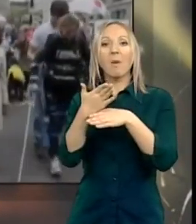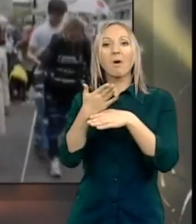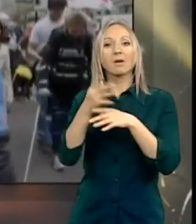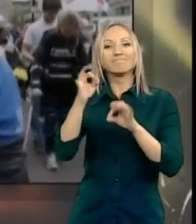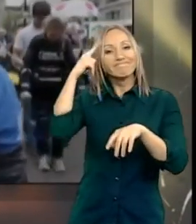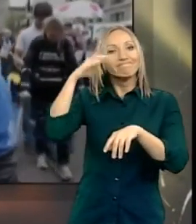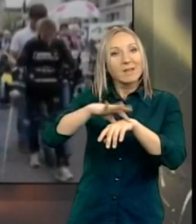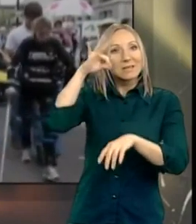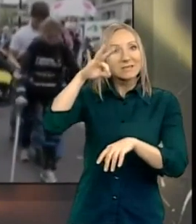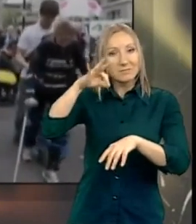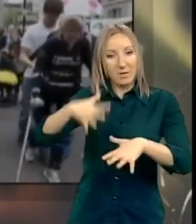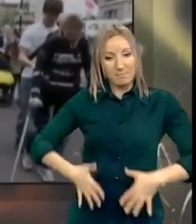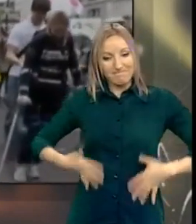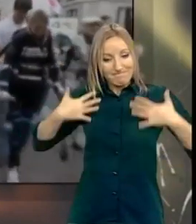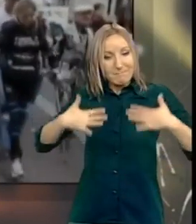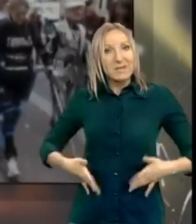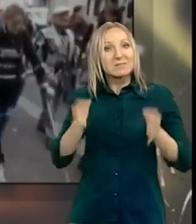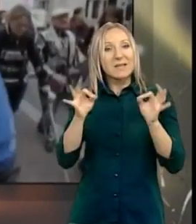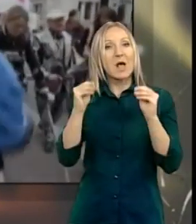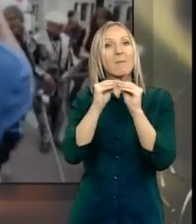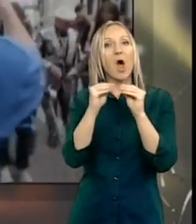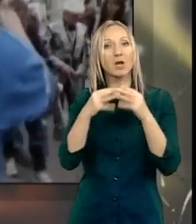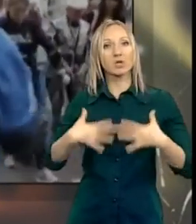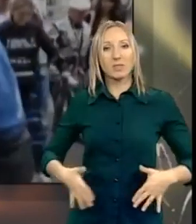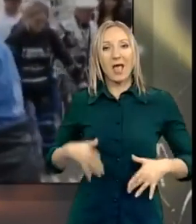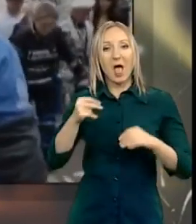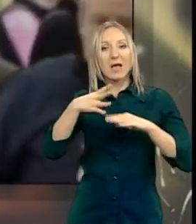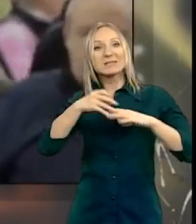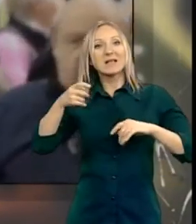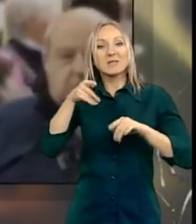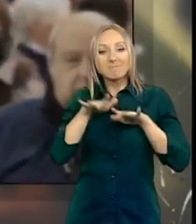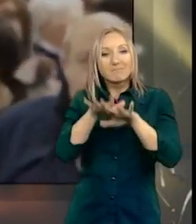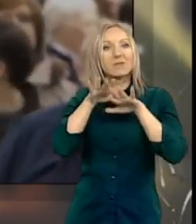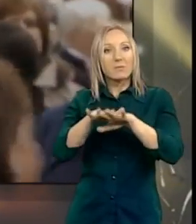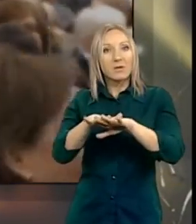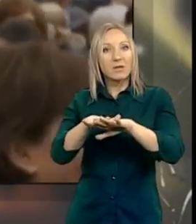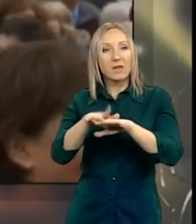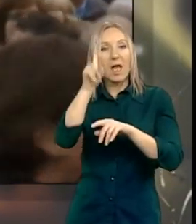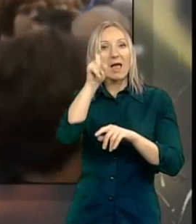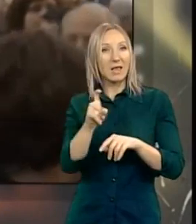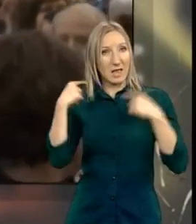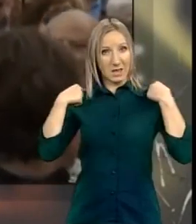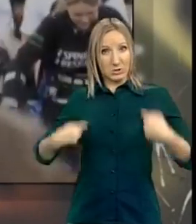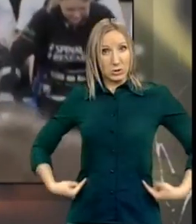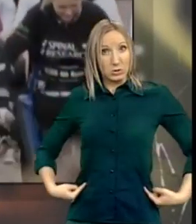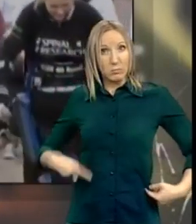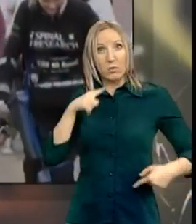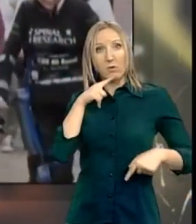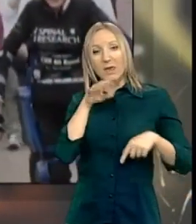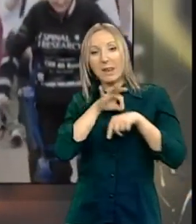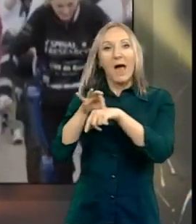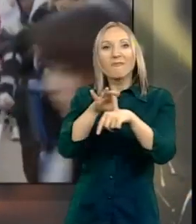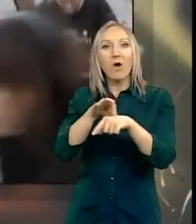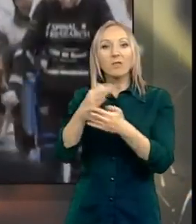izraelskog konstruktora bioničko delo koje pomoću elektrosenzora stimuliše tičmene prstenove i kompjuterski navodi korisnika kako da se